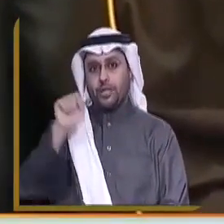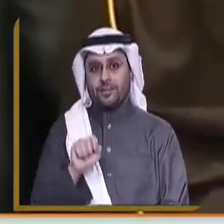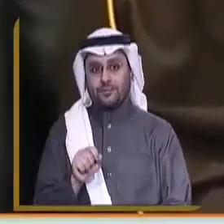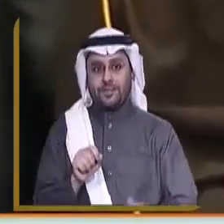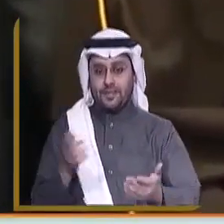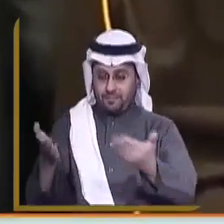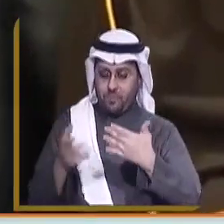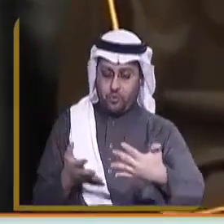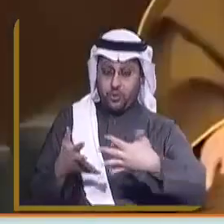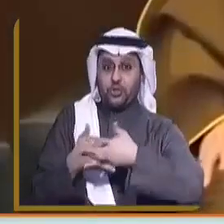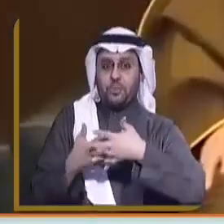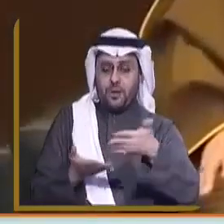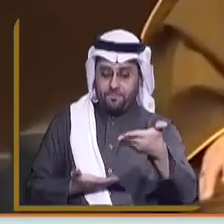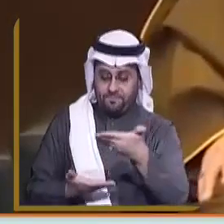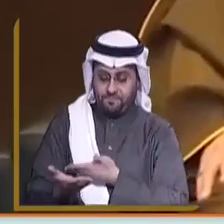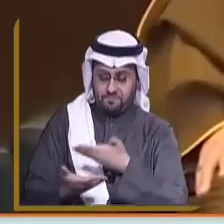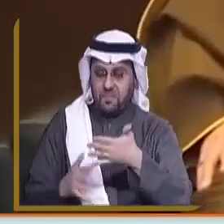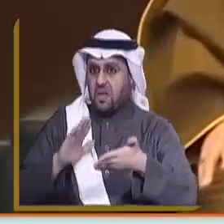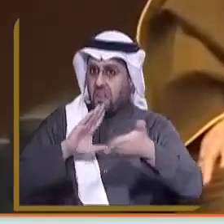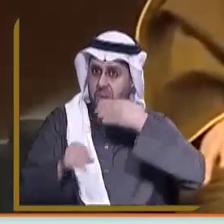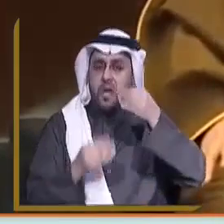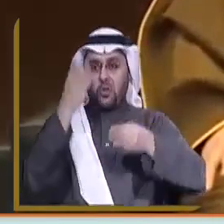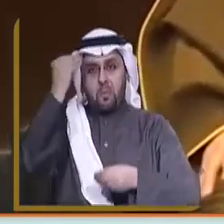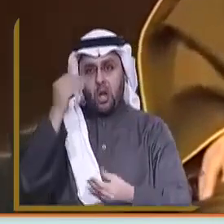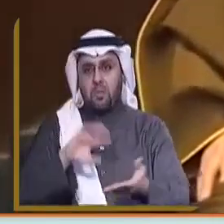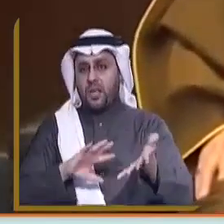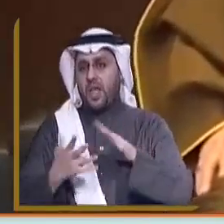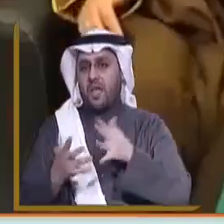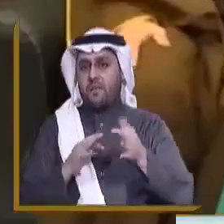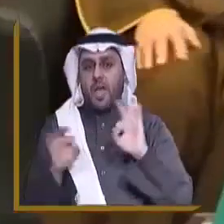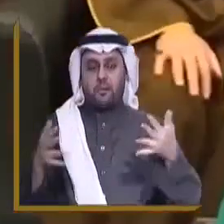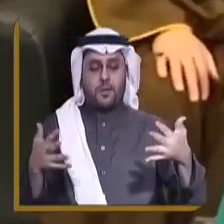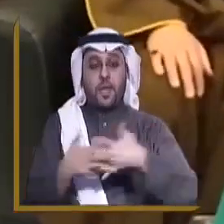التعاون المشترك وتبادل الخبرات والامكانيات بين البلدين